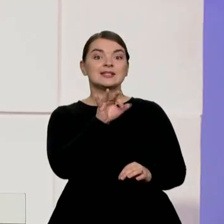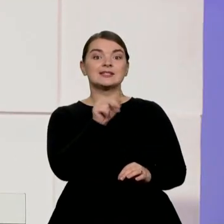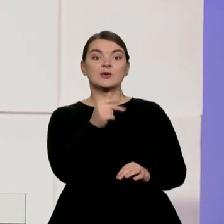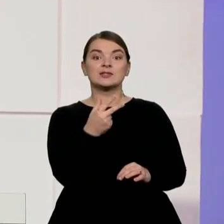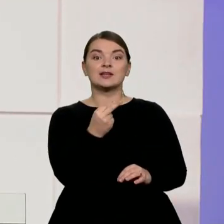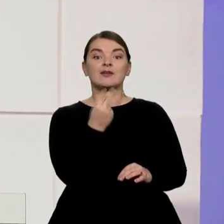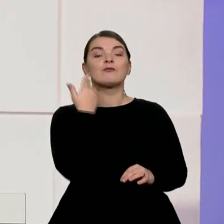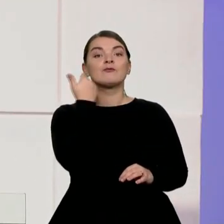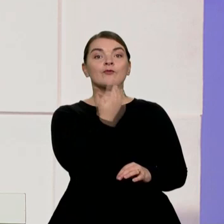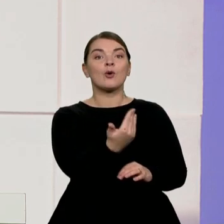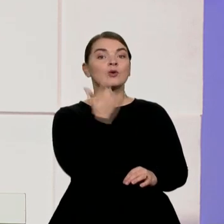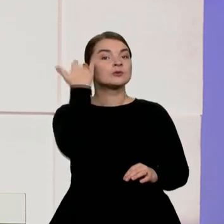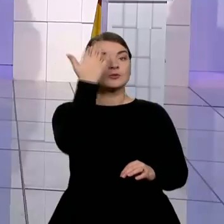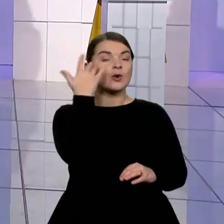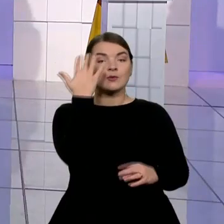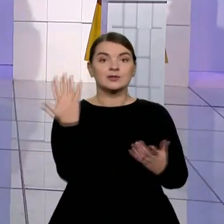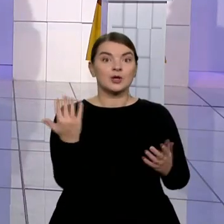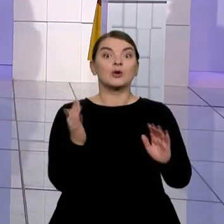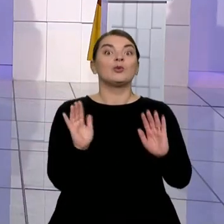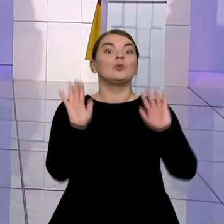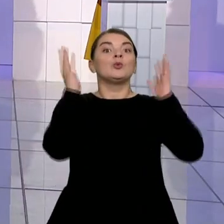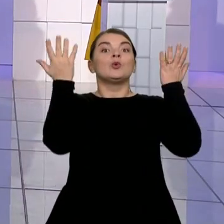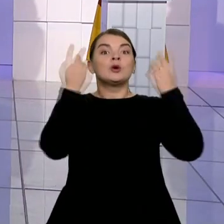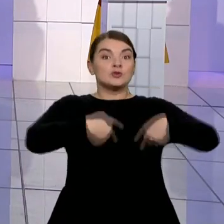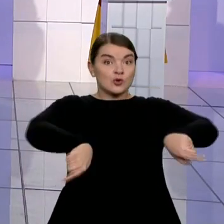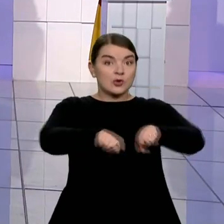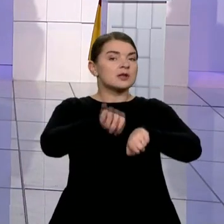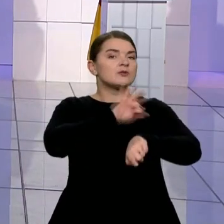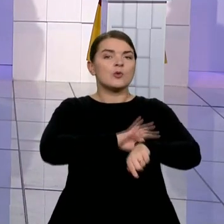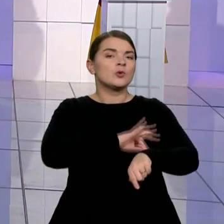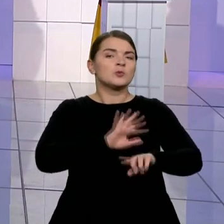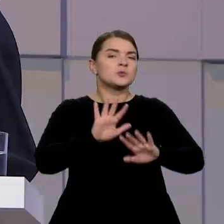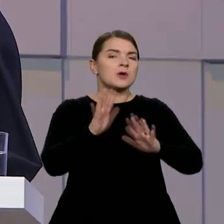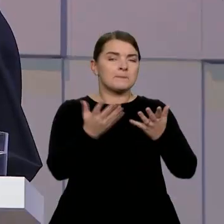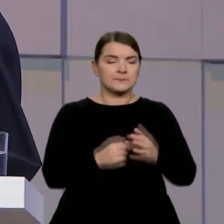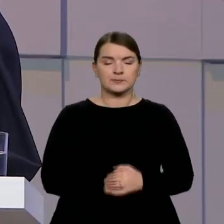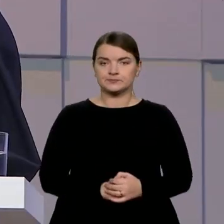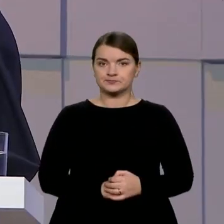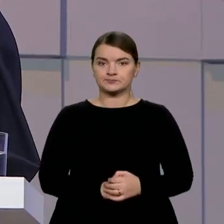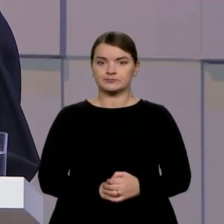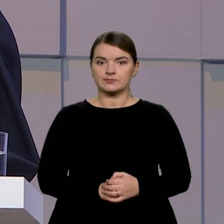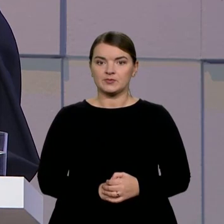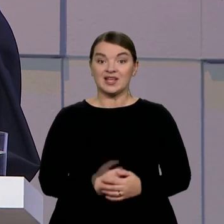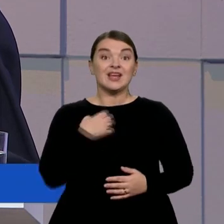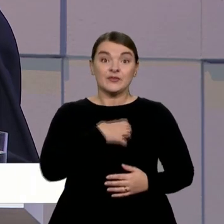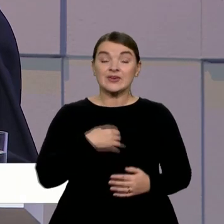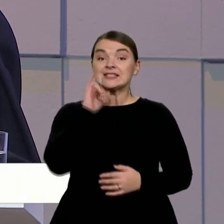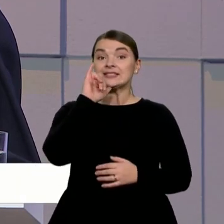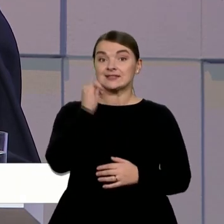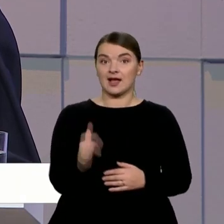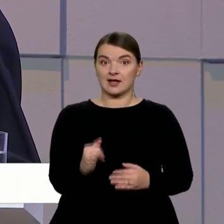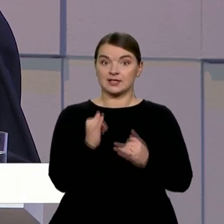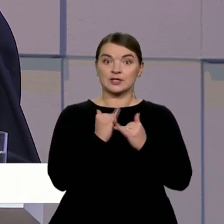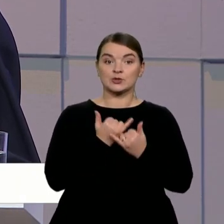jeigu išnaudotumėte ekonominę zoną, ką darytumėt? Na, tai svarbiausia sudaryti palankias sąlygas verslui